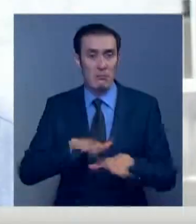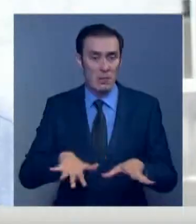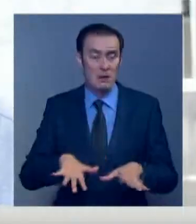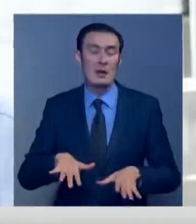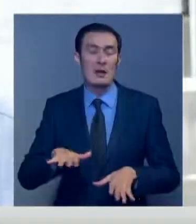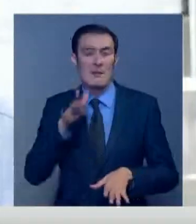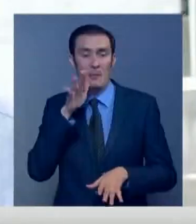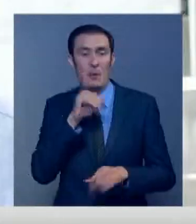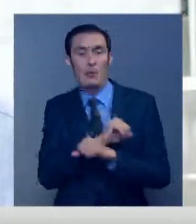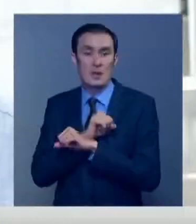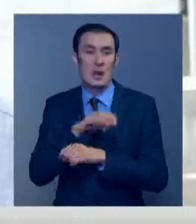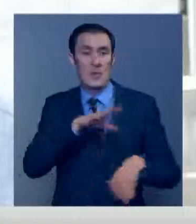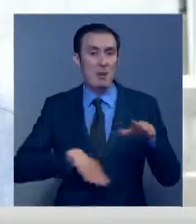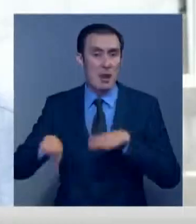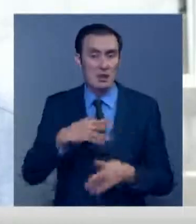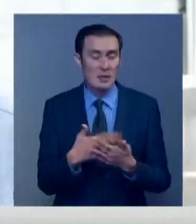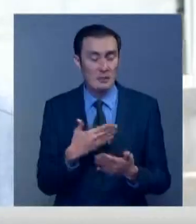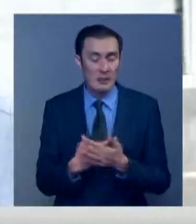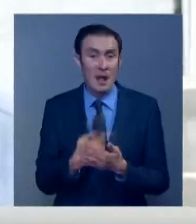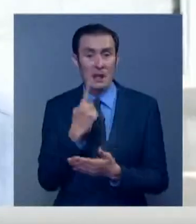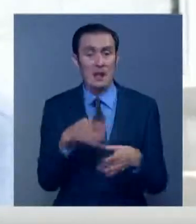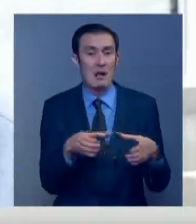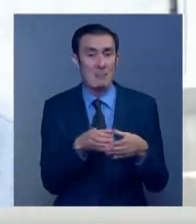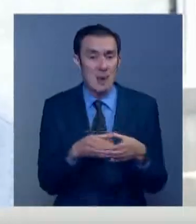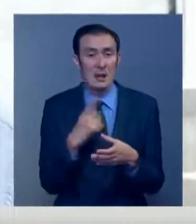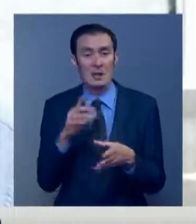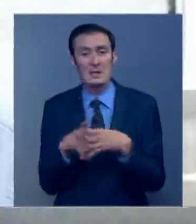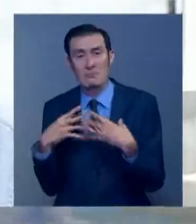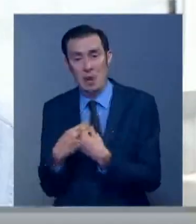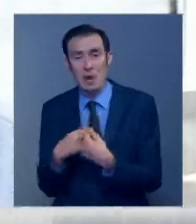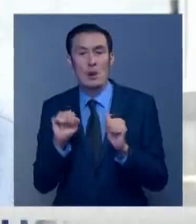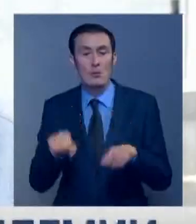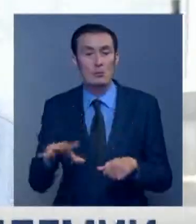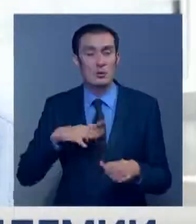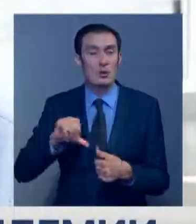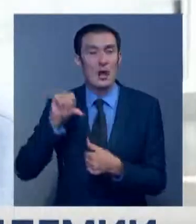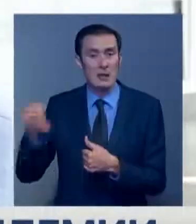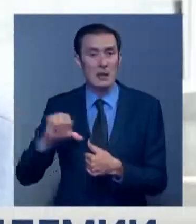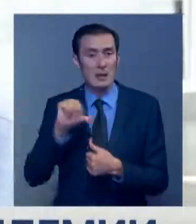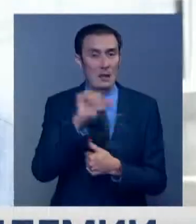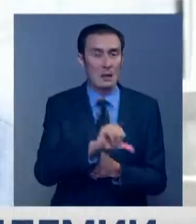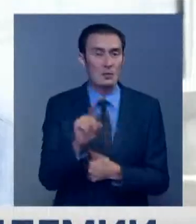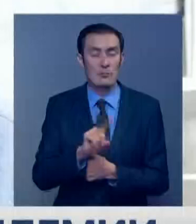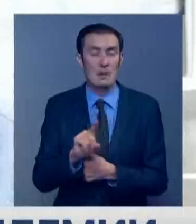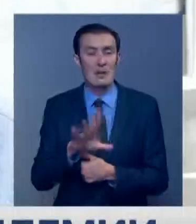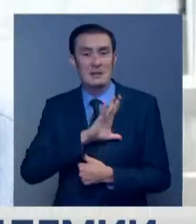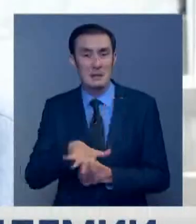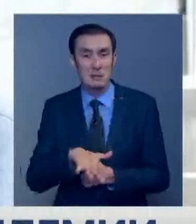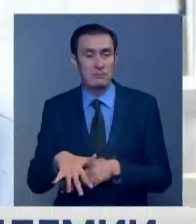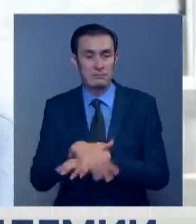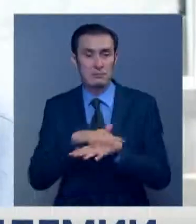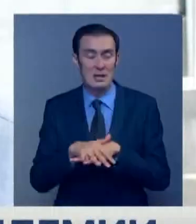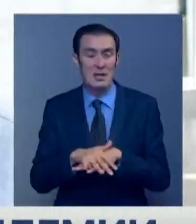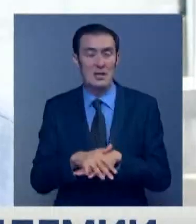Ну, то есть одна компания, одна семья должна быть отделена от другой компании. Там